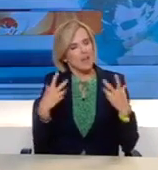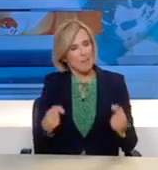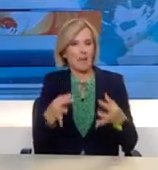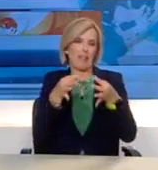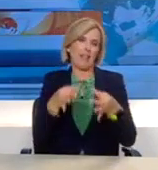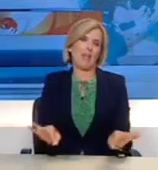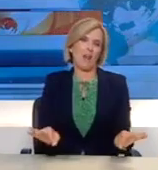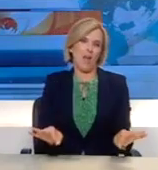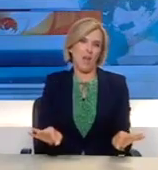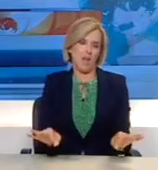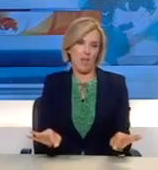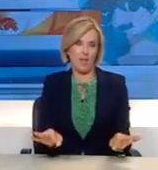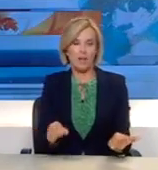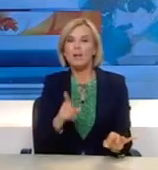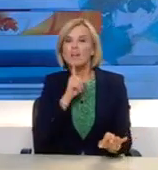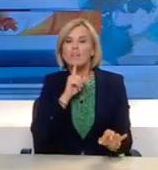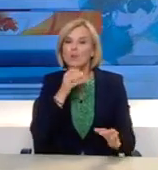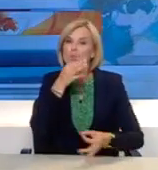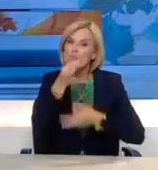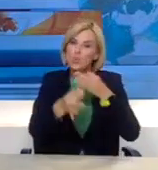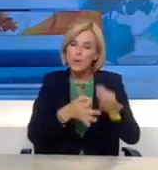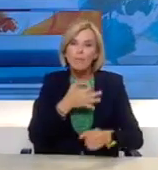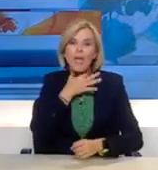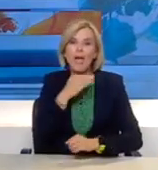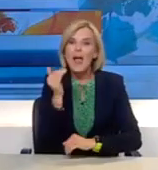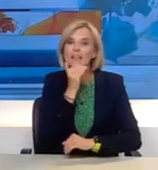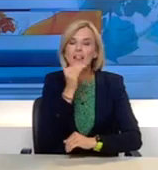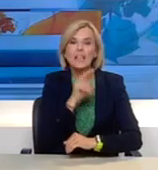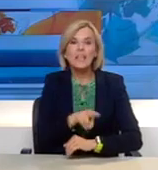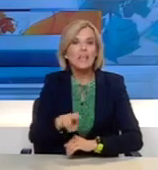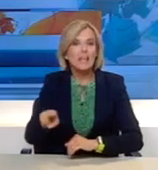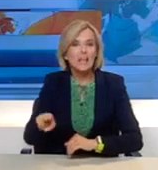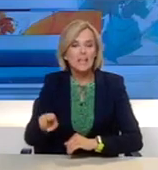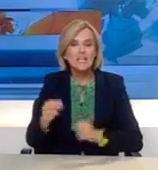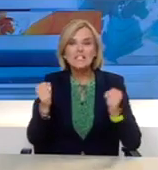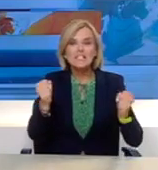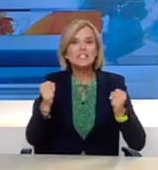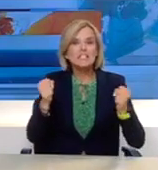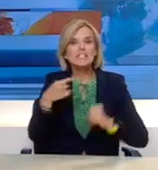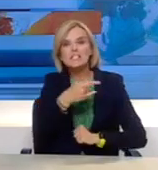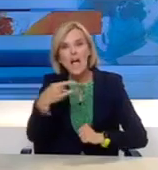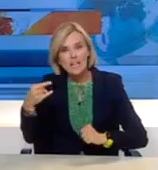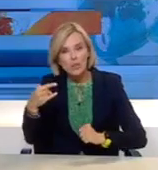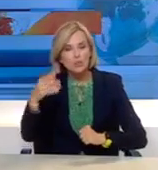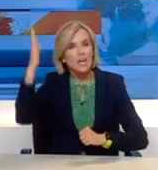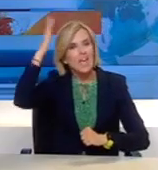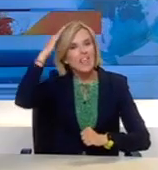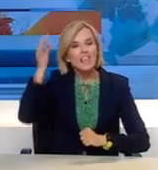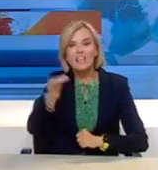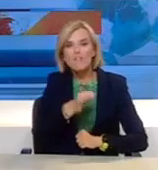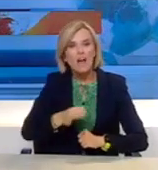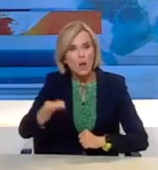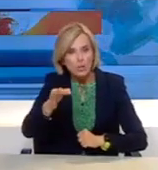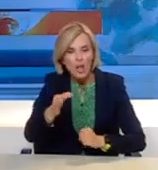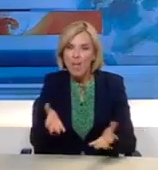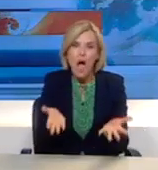που αναφέρει η δημοσιογράφος για τις μονάδες εντατικής θεραπείας στη Ζάκυνθο και στην Κεφαλονιά, και πριν την πανδημία δεν λειτουργούσαν εκεί οι μονάδες.